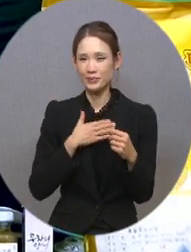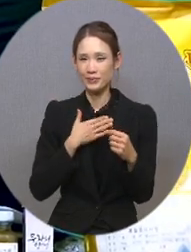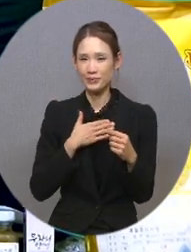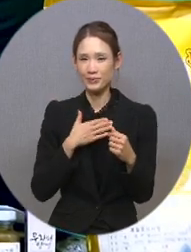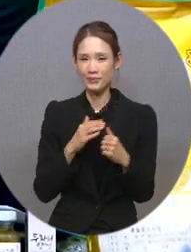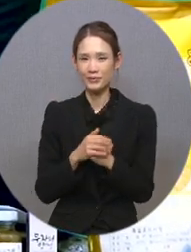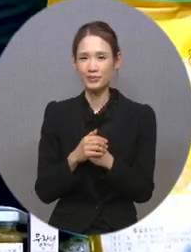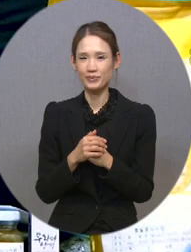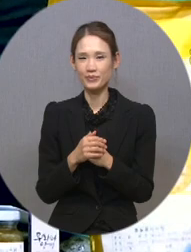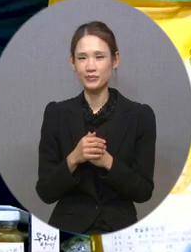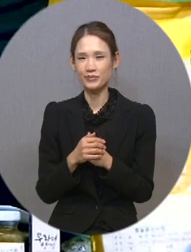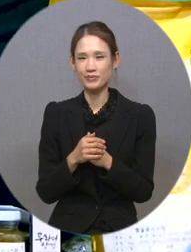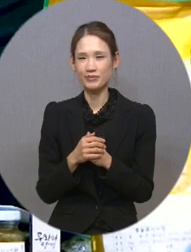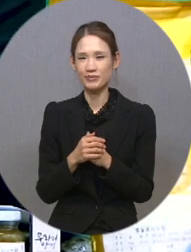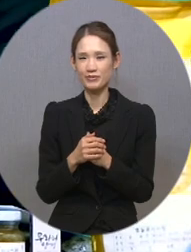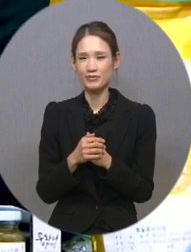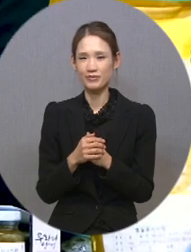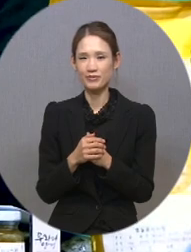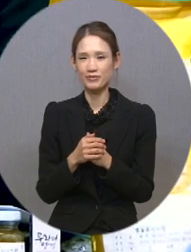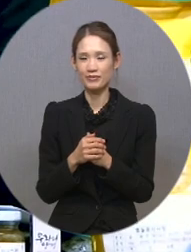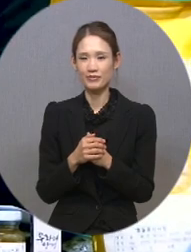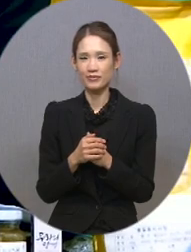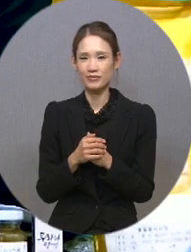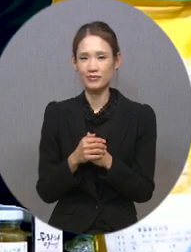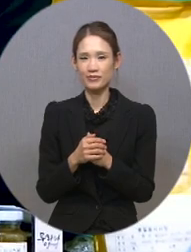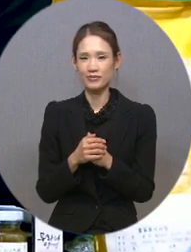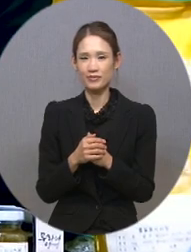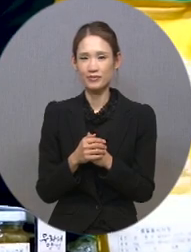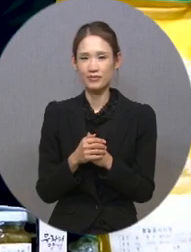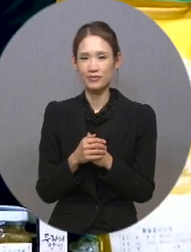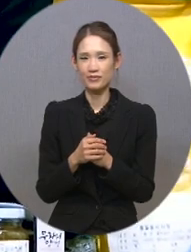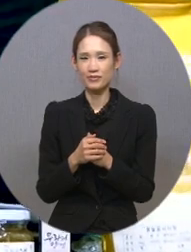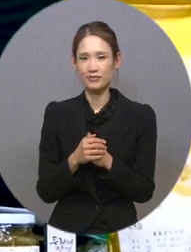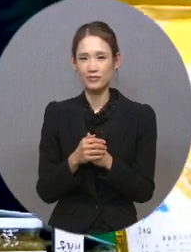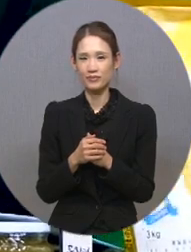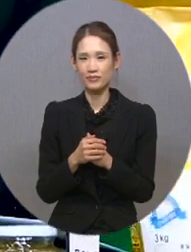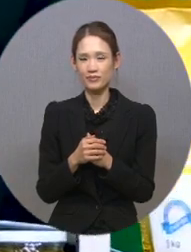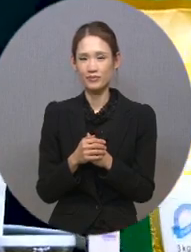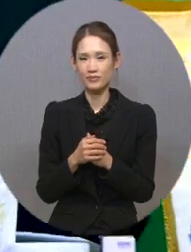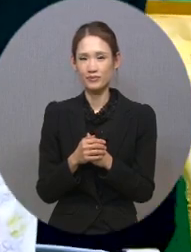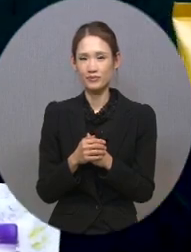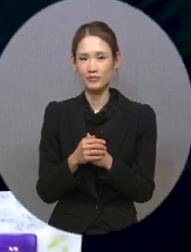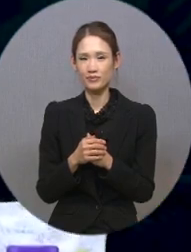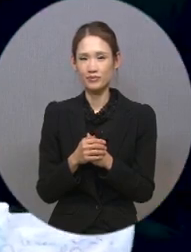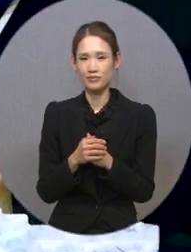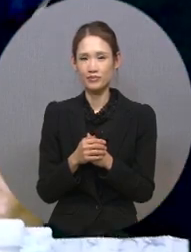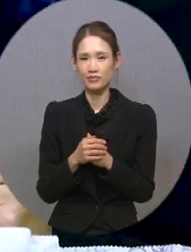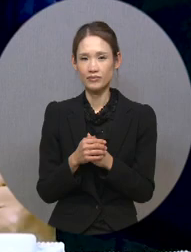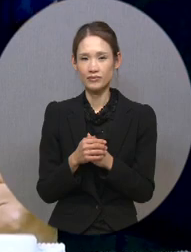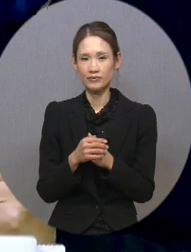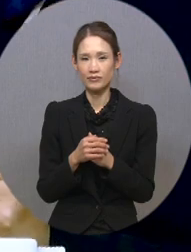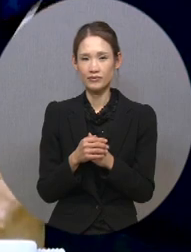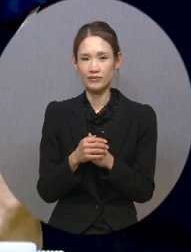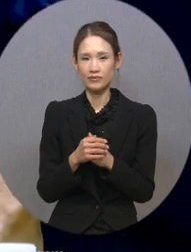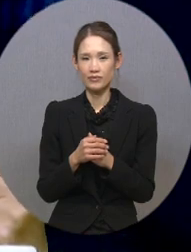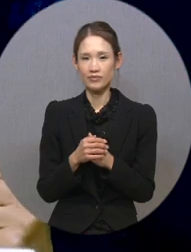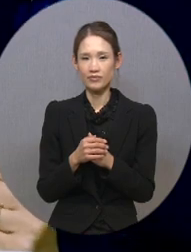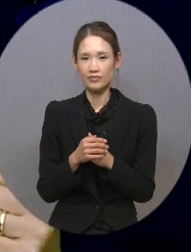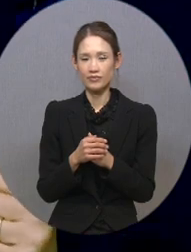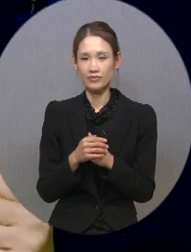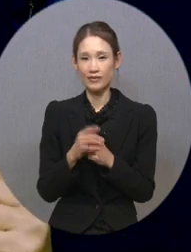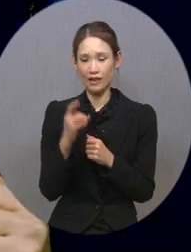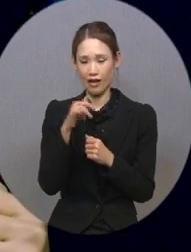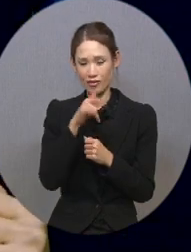알아요. 아, 자, 요 보세요. 오, 요 낙지는 낙지.